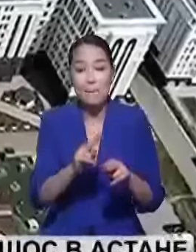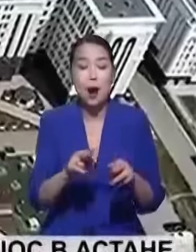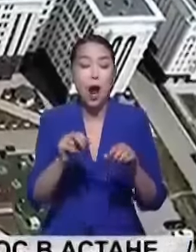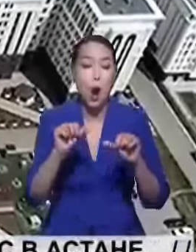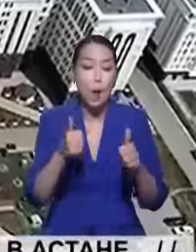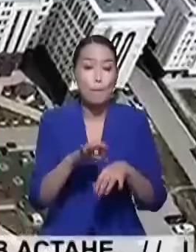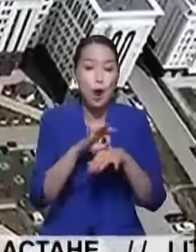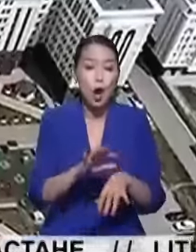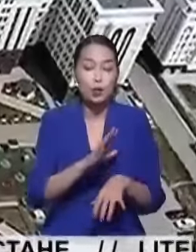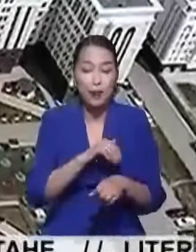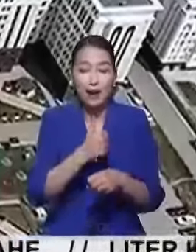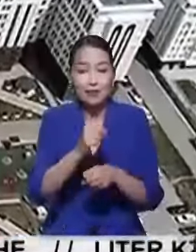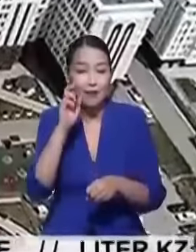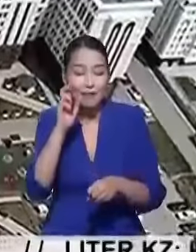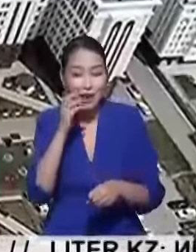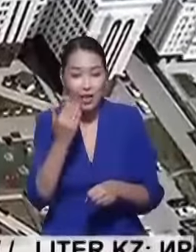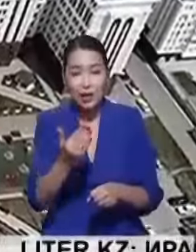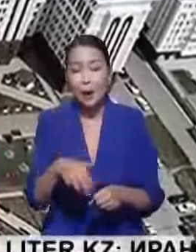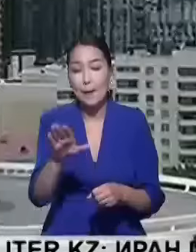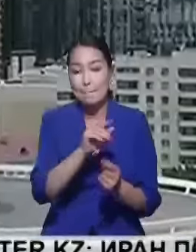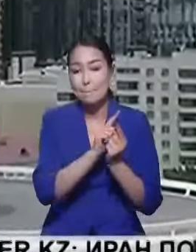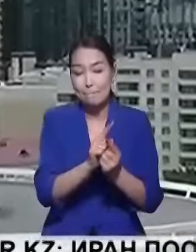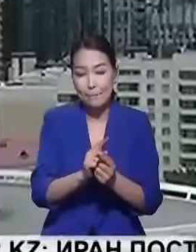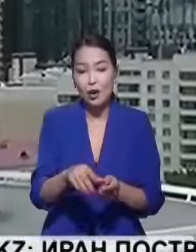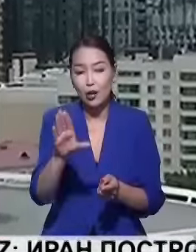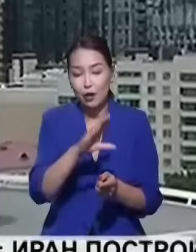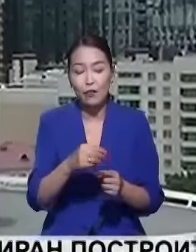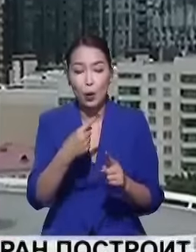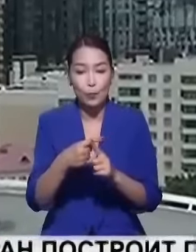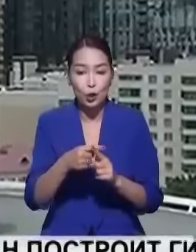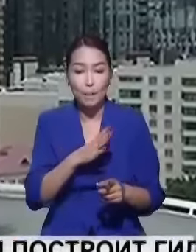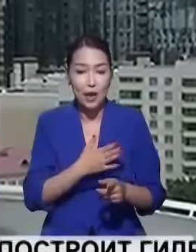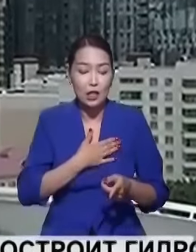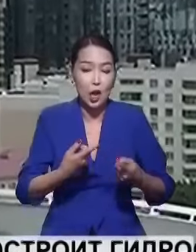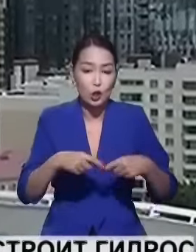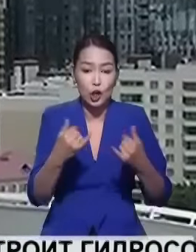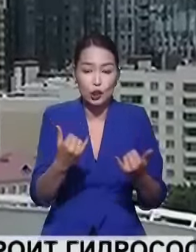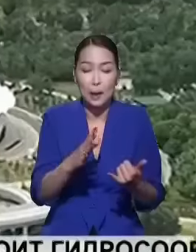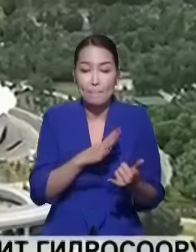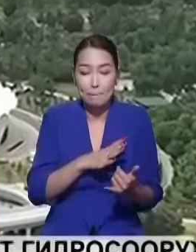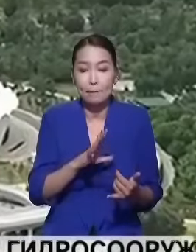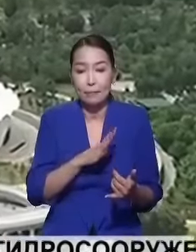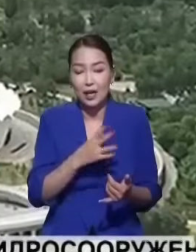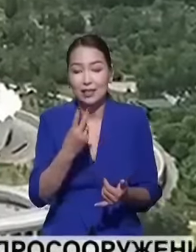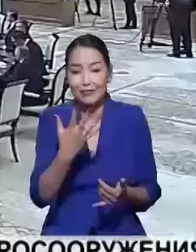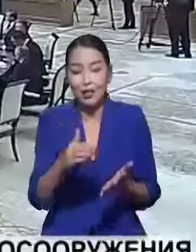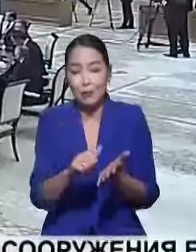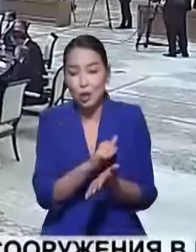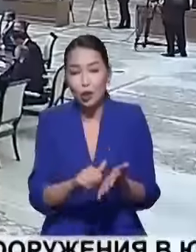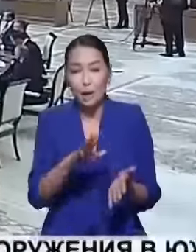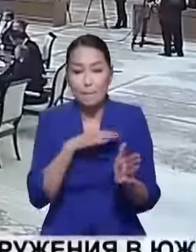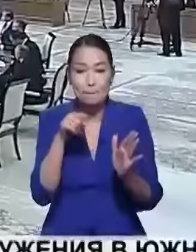заседания Совета глав государств-членов и встречи ШОС+. На полях организации сегодня было принято 25 документов. Среди